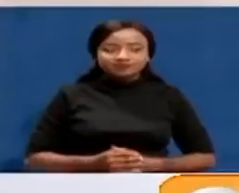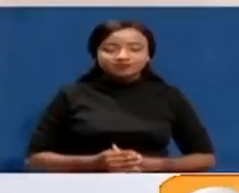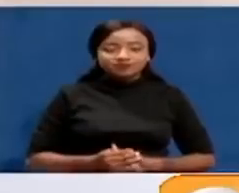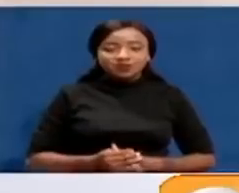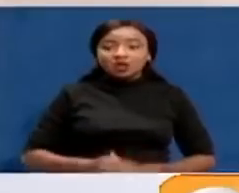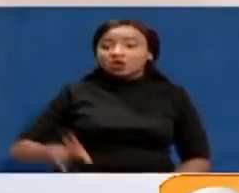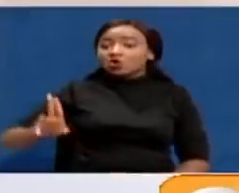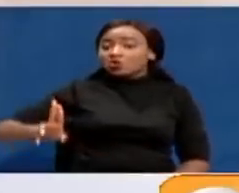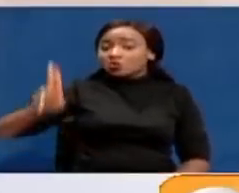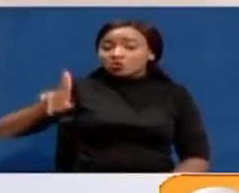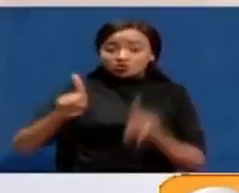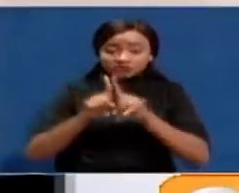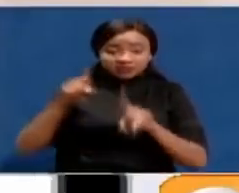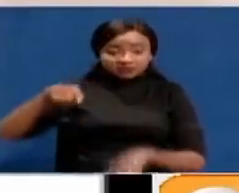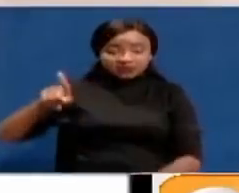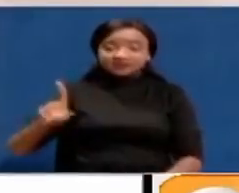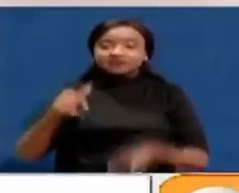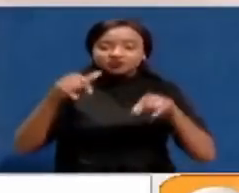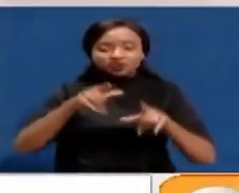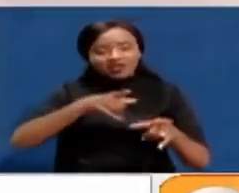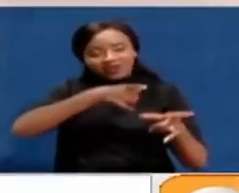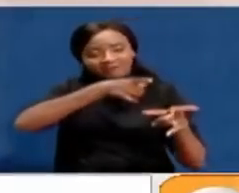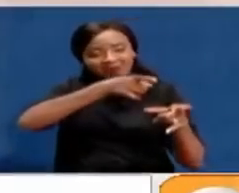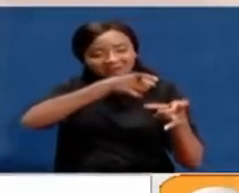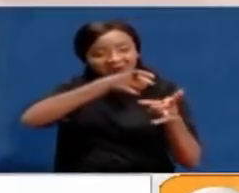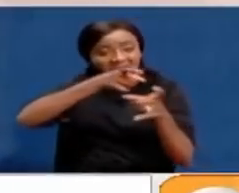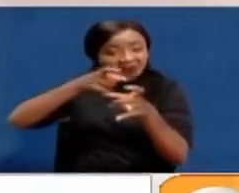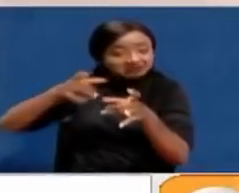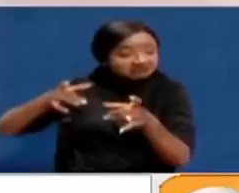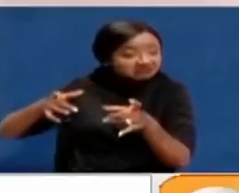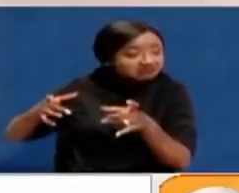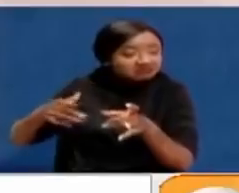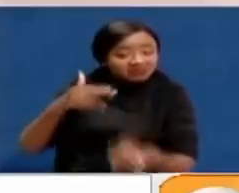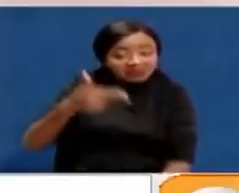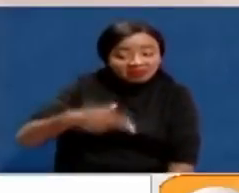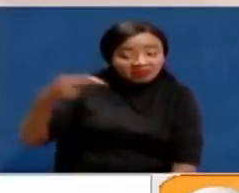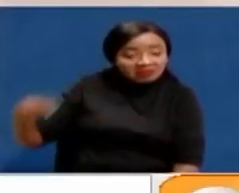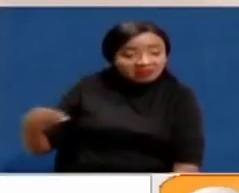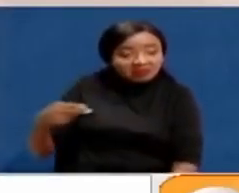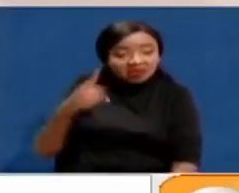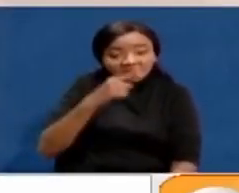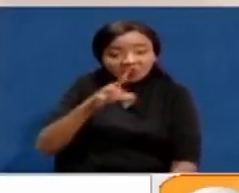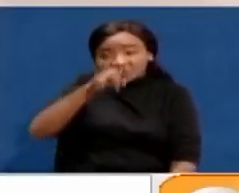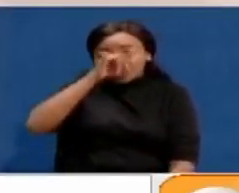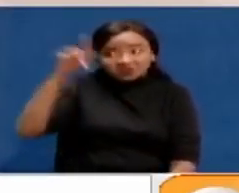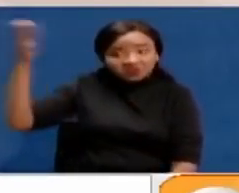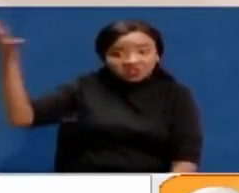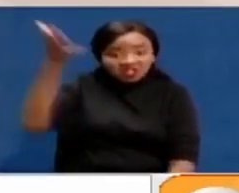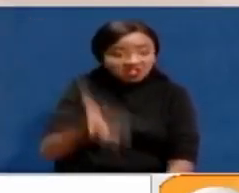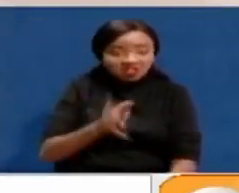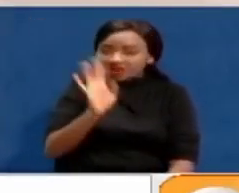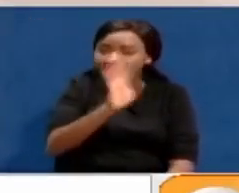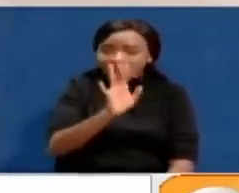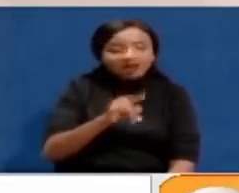Kwingineko, Rais Uhuru Kenyatta hii leo amewasuta wanaodai mradi wa huduma namba ulibuniwa na raia wa kigeni, akisisitiza